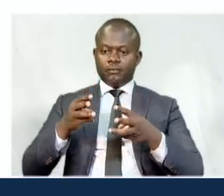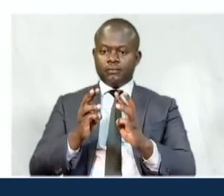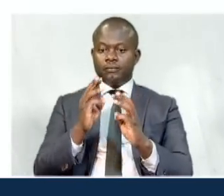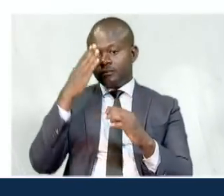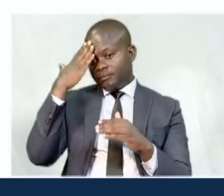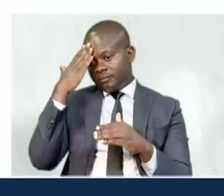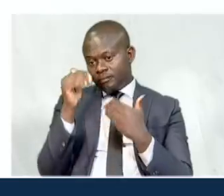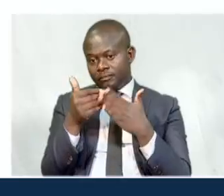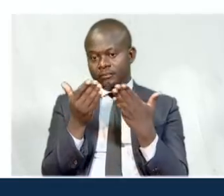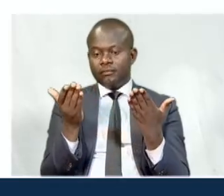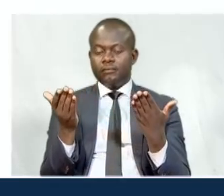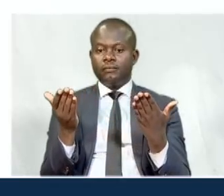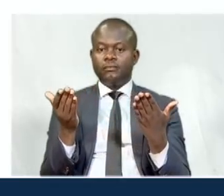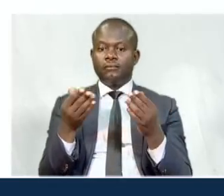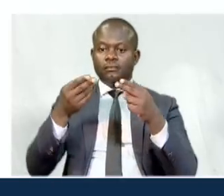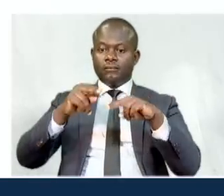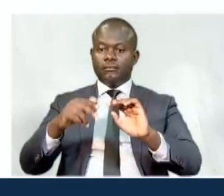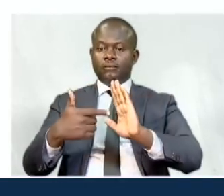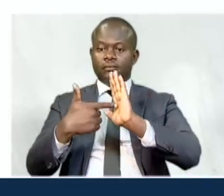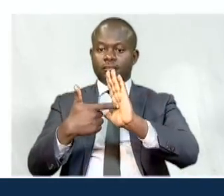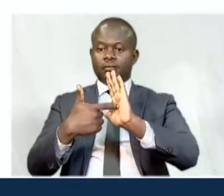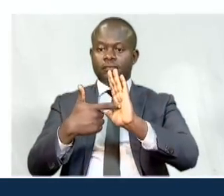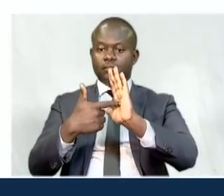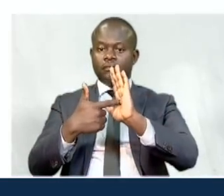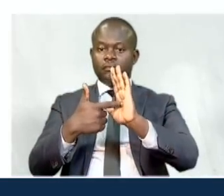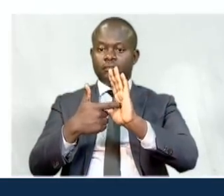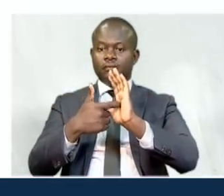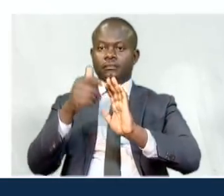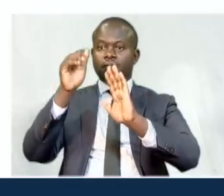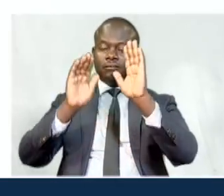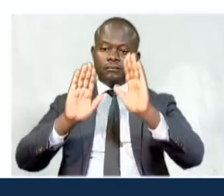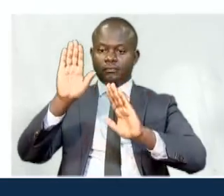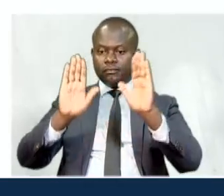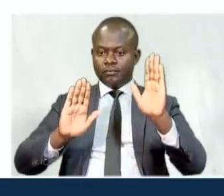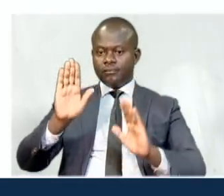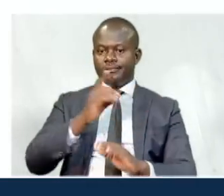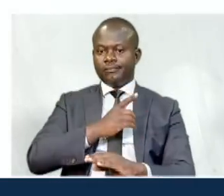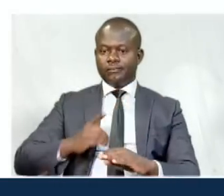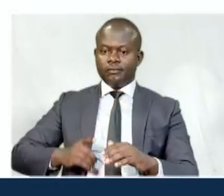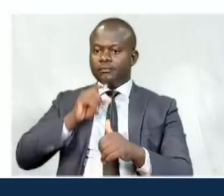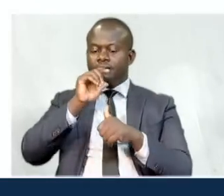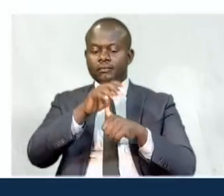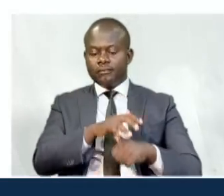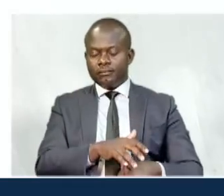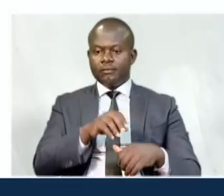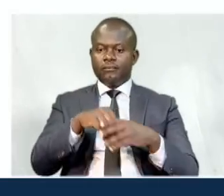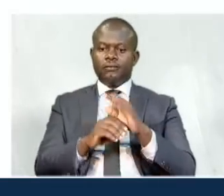ngo habe kugaragaza uruhare rwa demokarasi idaheza mu iterambere